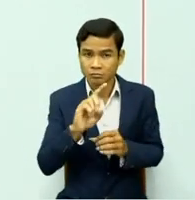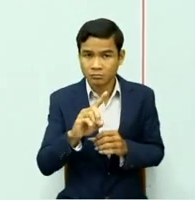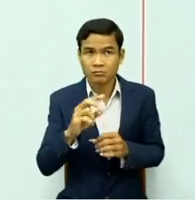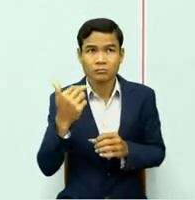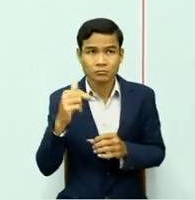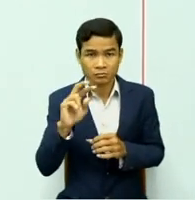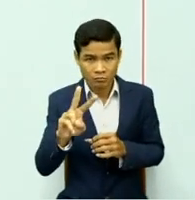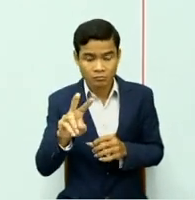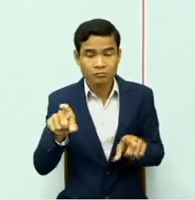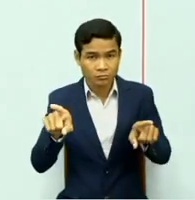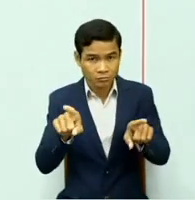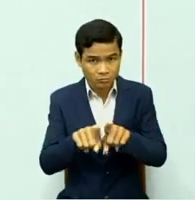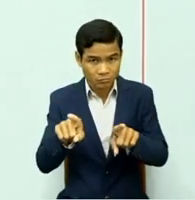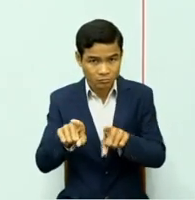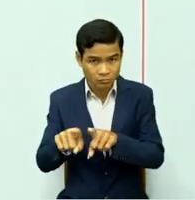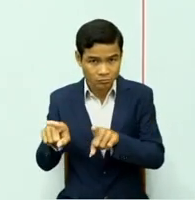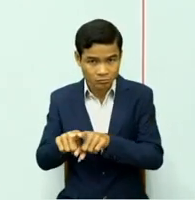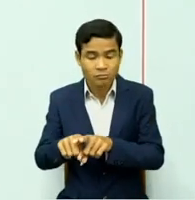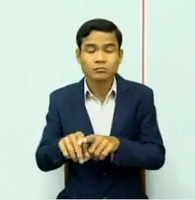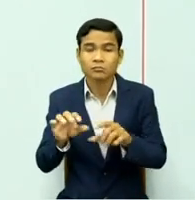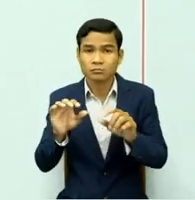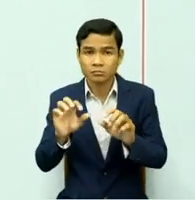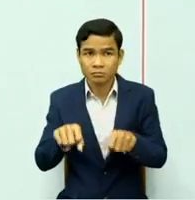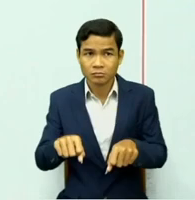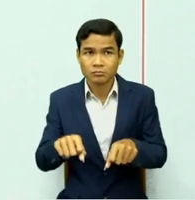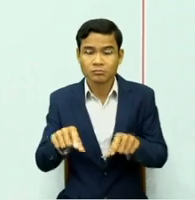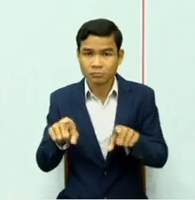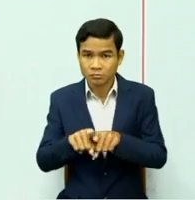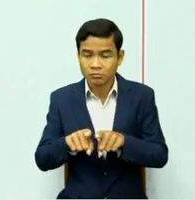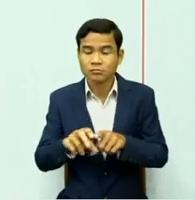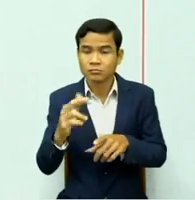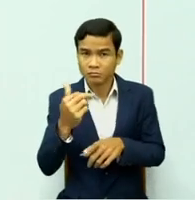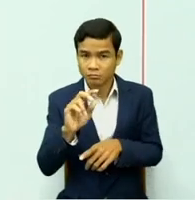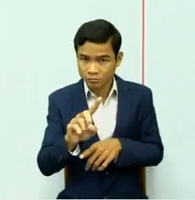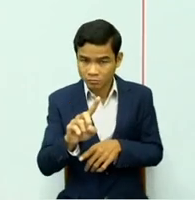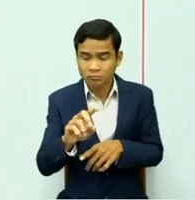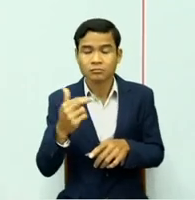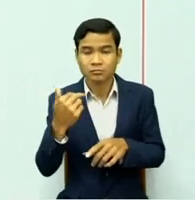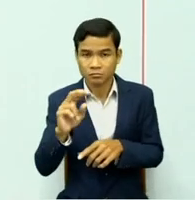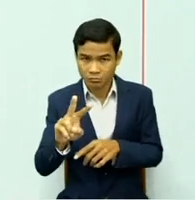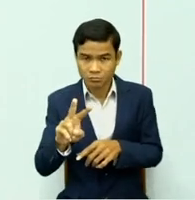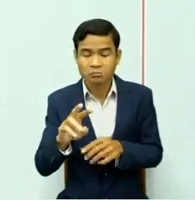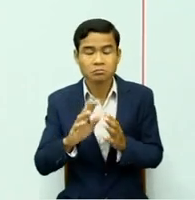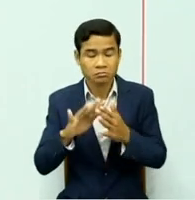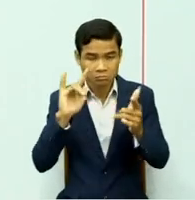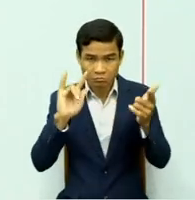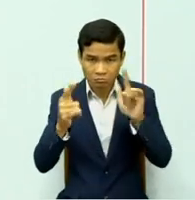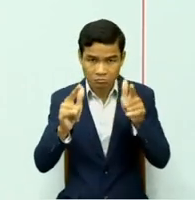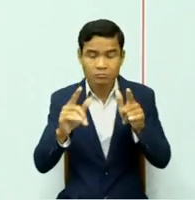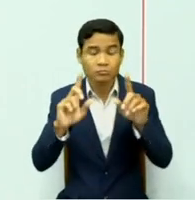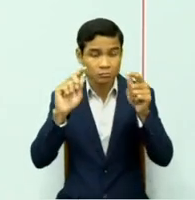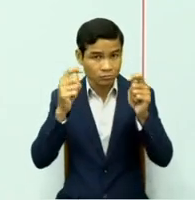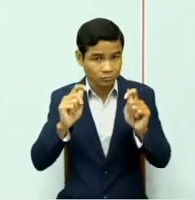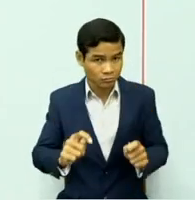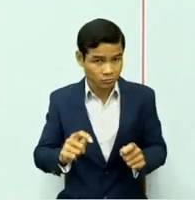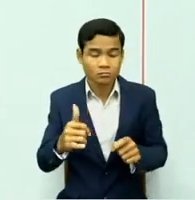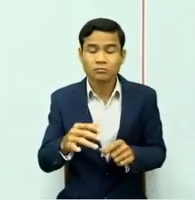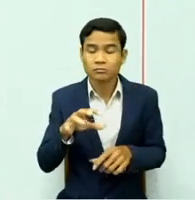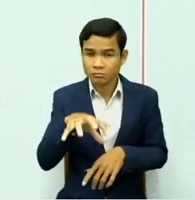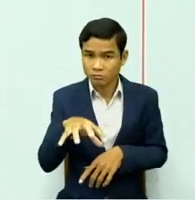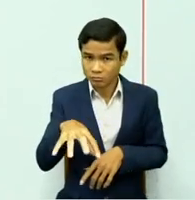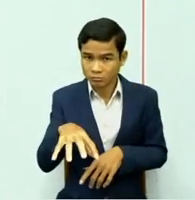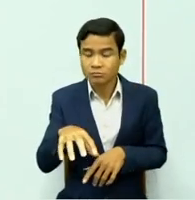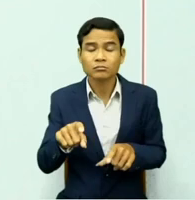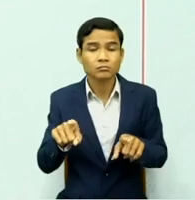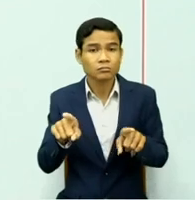គ្នាបែបនេះលំនាំគំរូទាំងទី1ទាំងទី2ដូចគ្នាមិនប្រែប្រួលរូបនិងទីតាំងណាកូនគេហៅថាលំនាំ